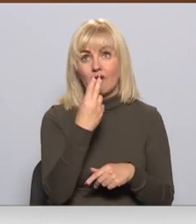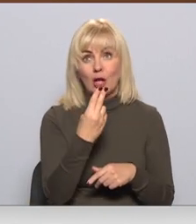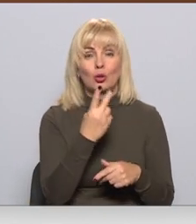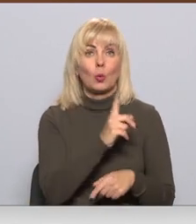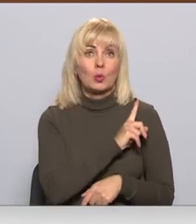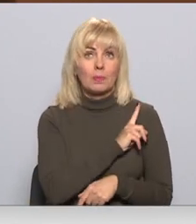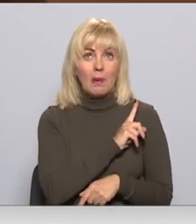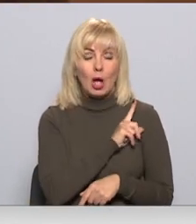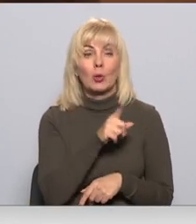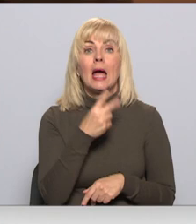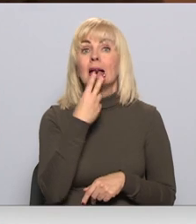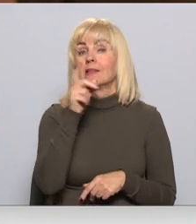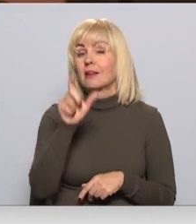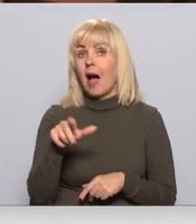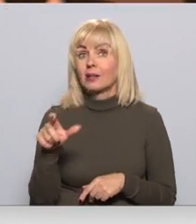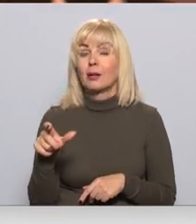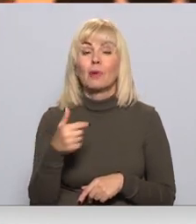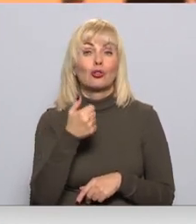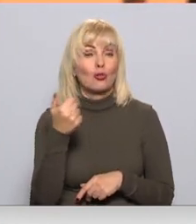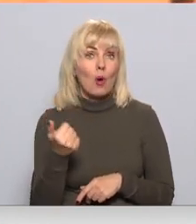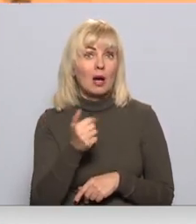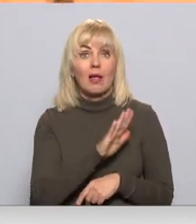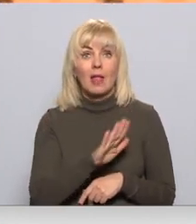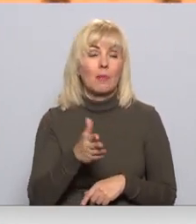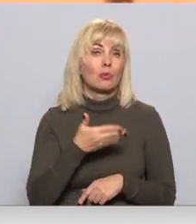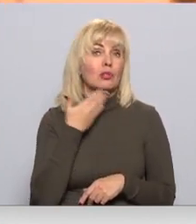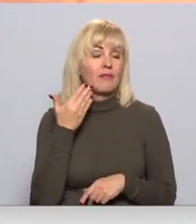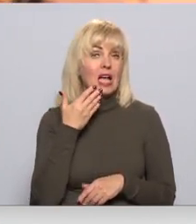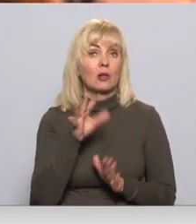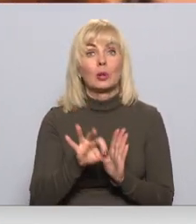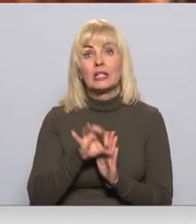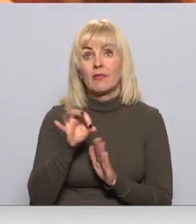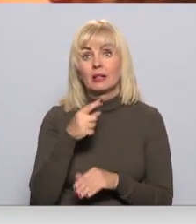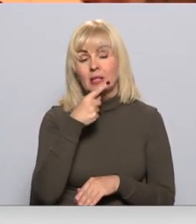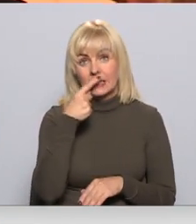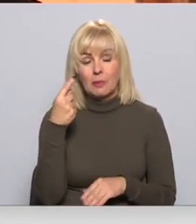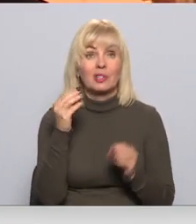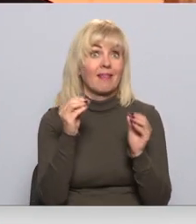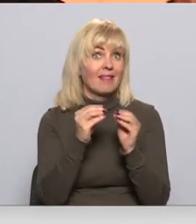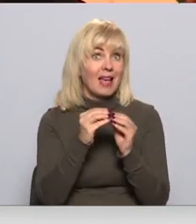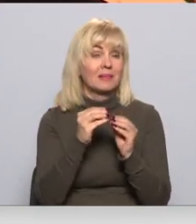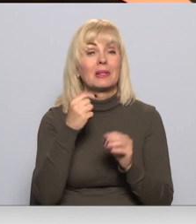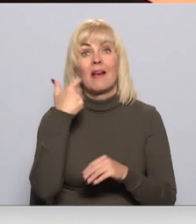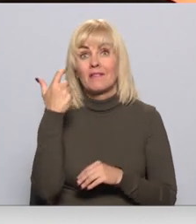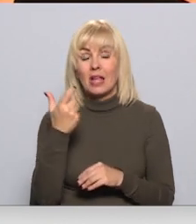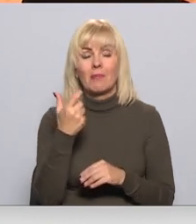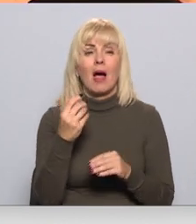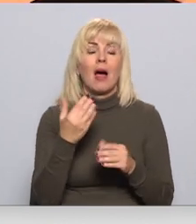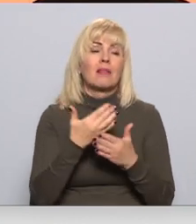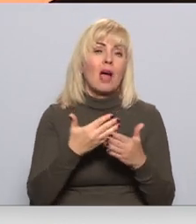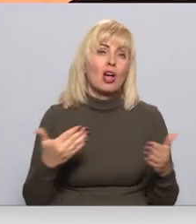ka skatītājiem šogad nebūs viegli izvēlēties. 110 filmas, 10